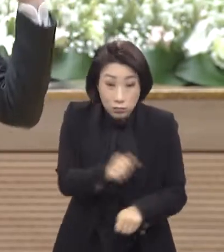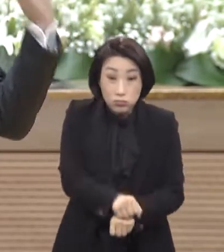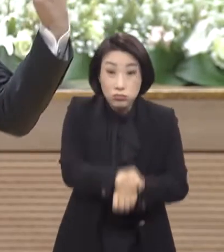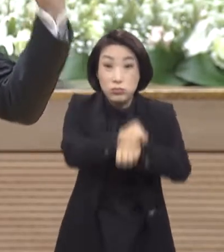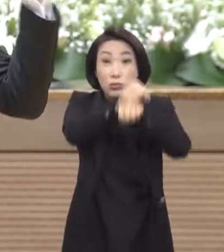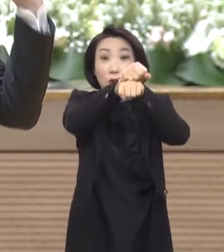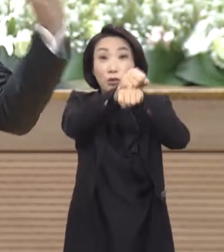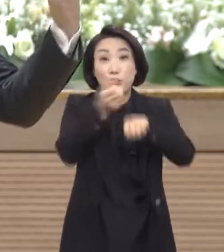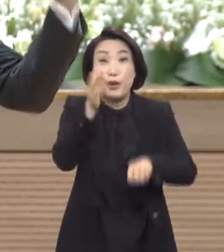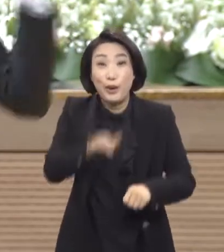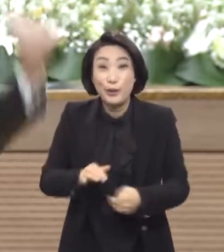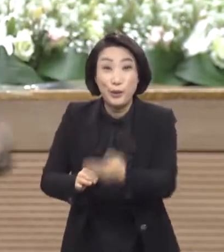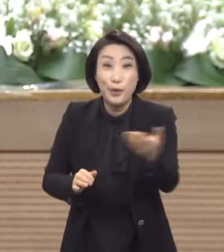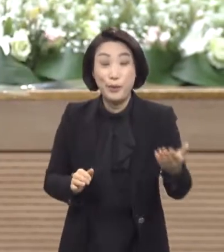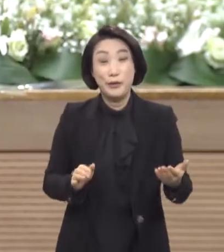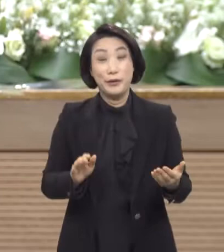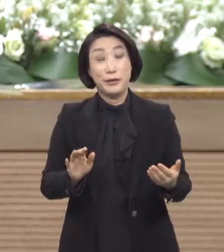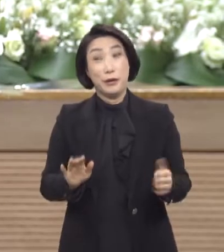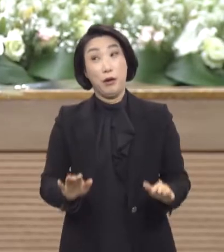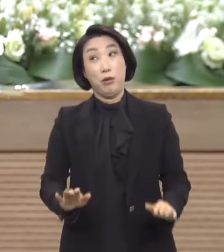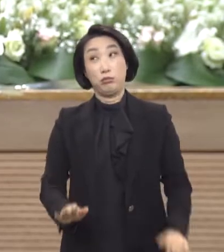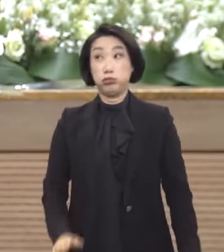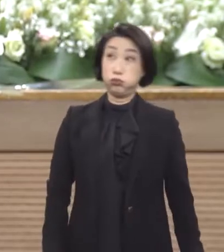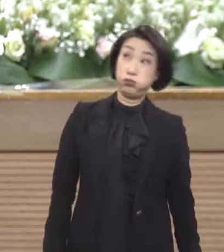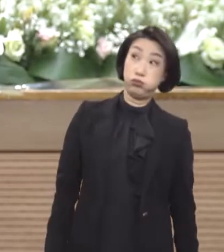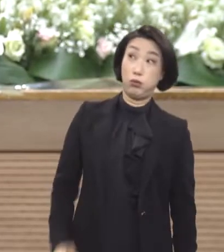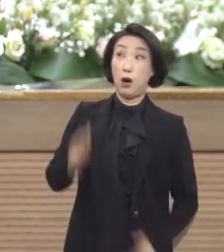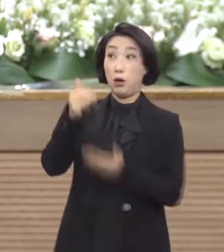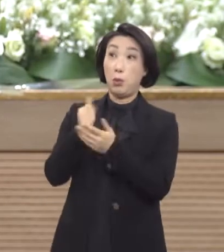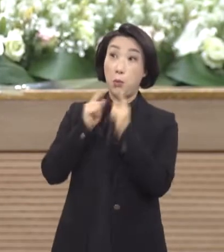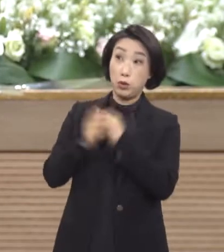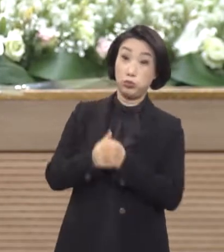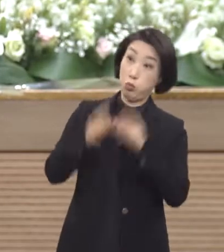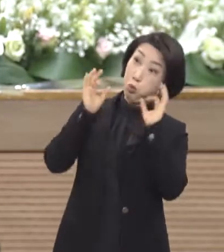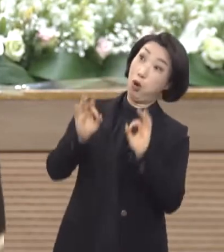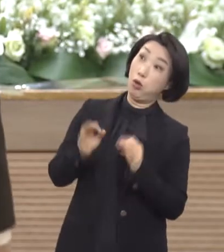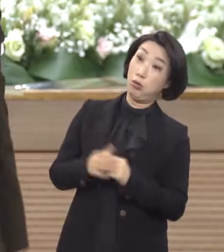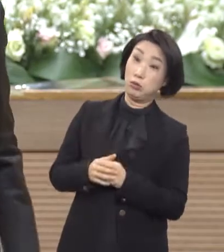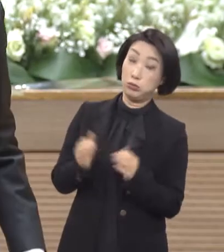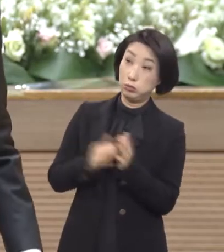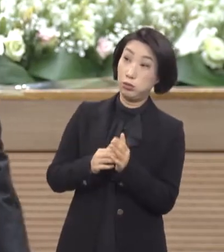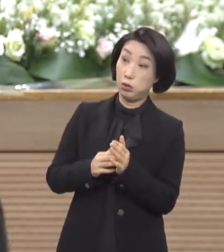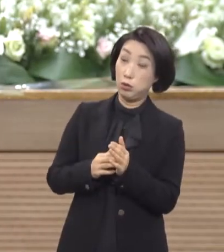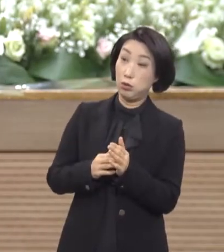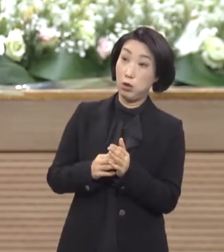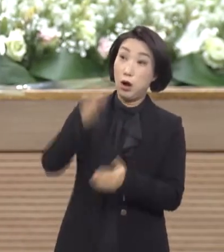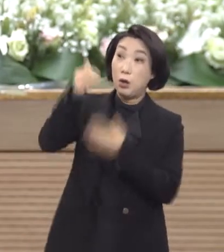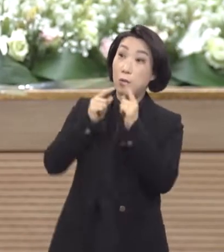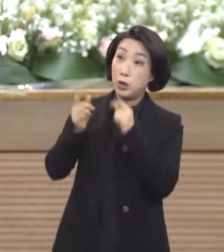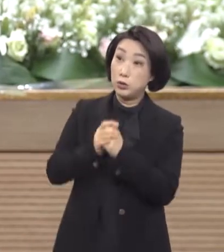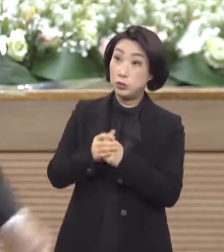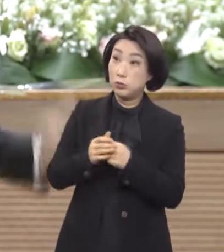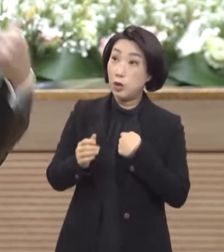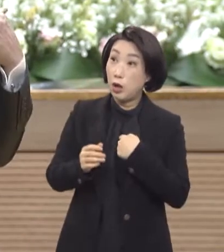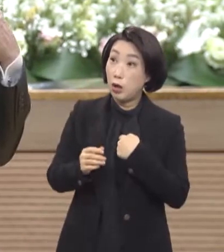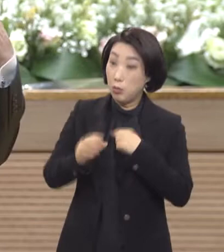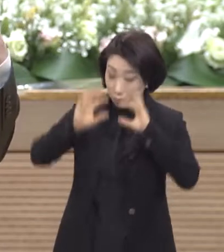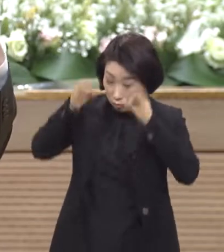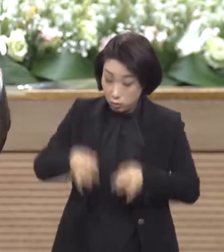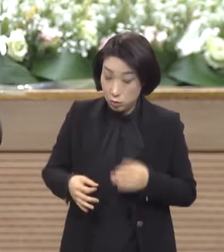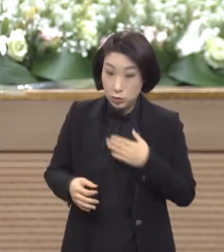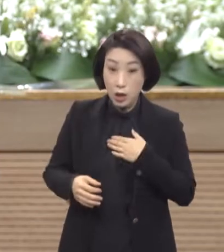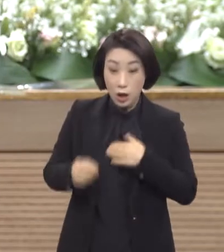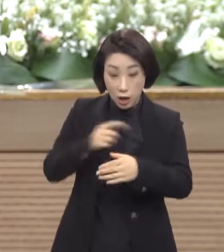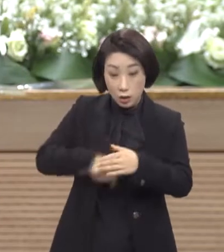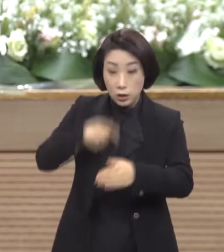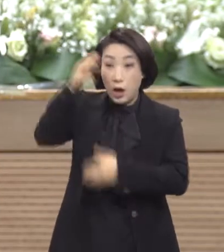적재해서 쌓여져 있는데도 하나님 말씀을 듣고도 하나님 말씀이라는 안경으로 내